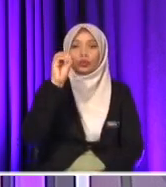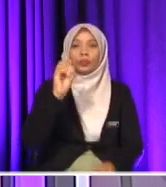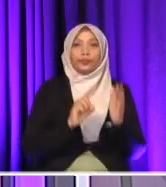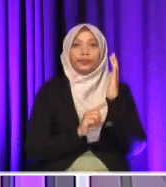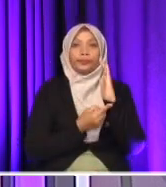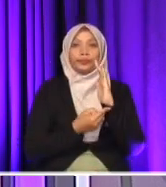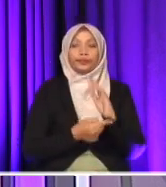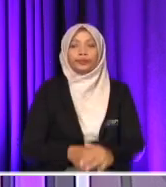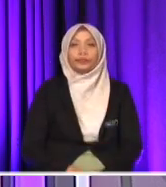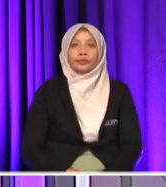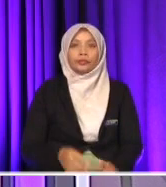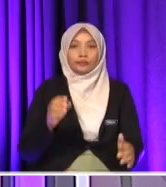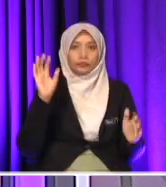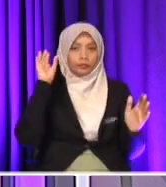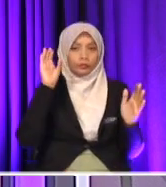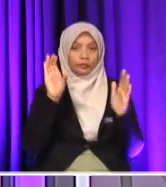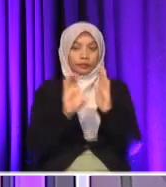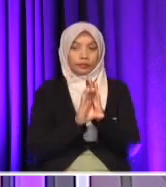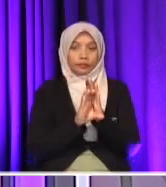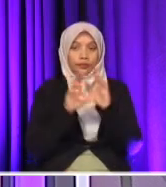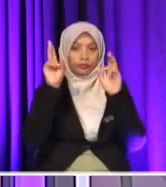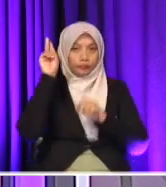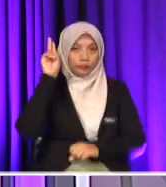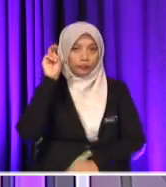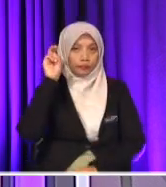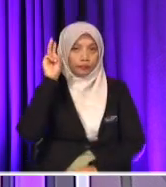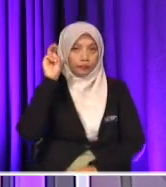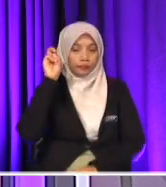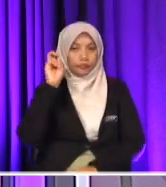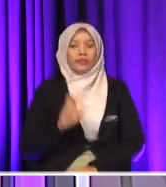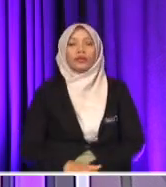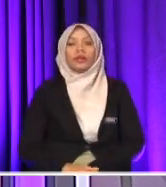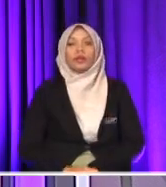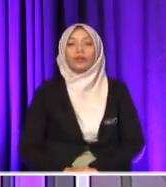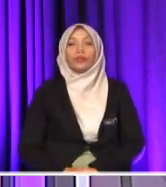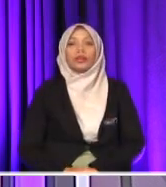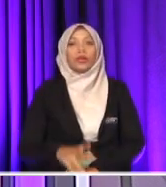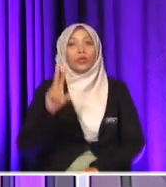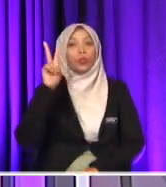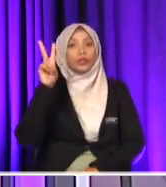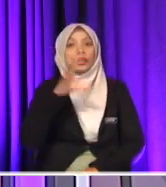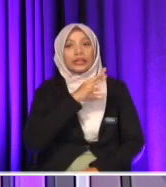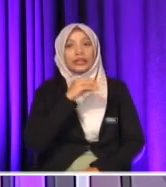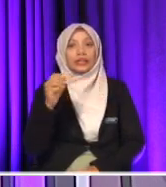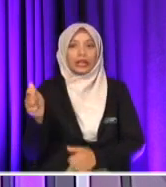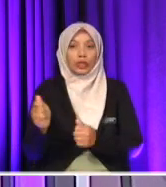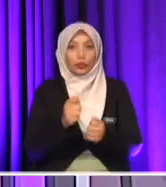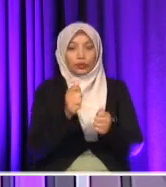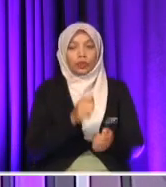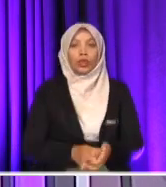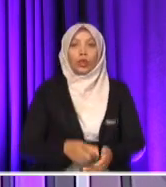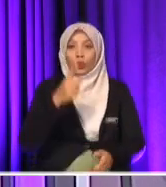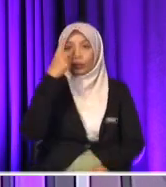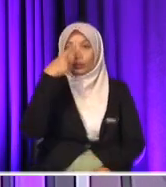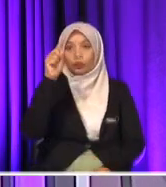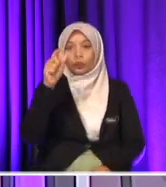jadi kita kata gambar rajah dia sefasa. Okey, antara voltan dan arus ni tadi. Okey, untuk pearuh pula,